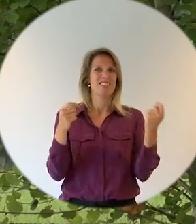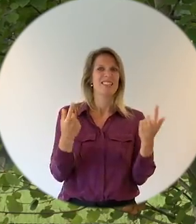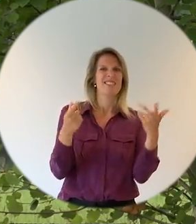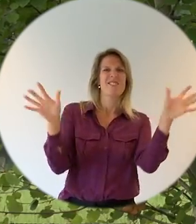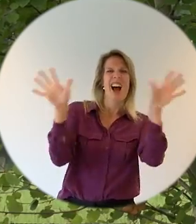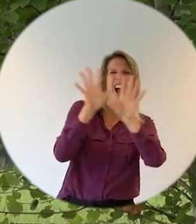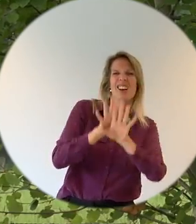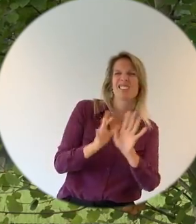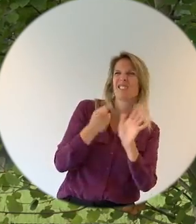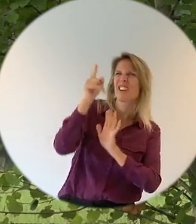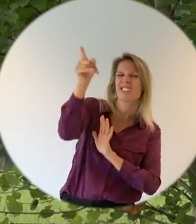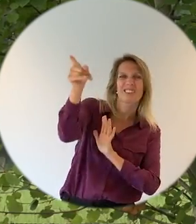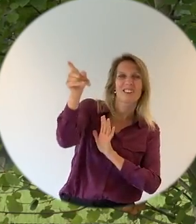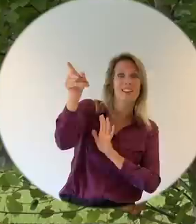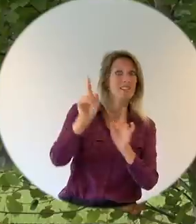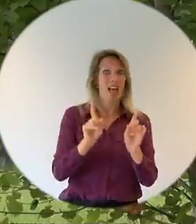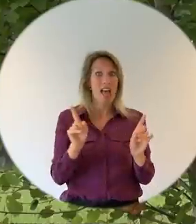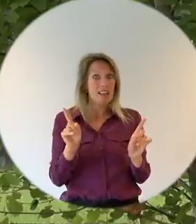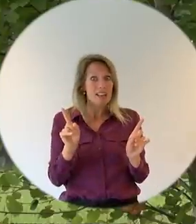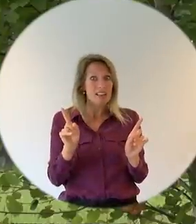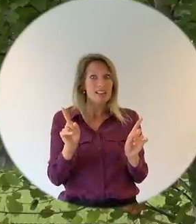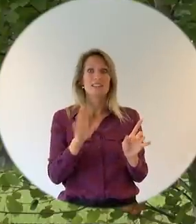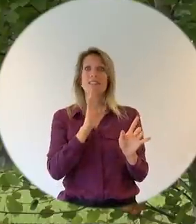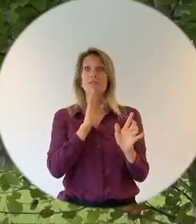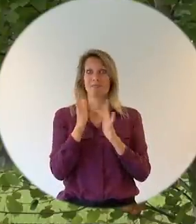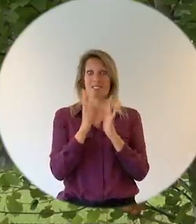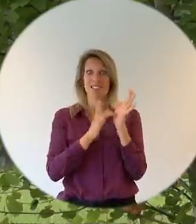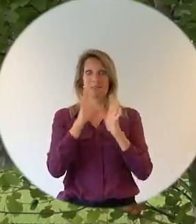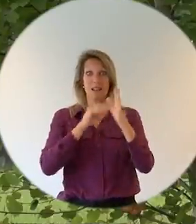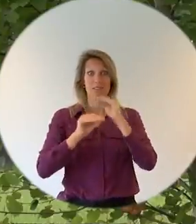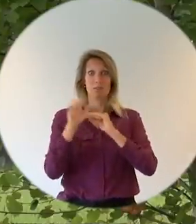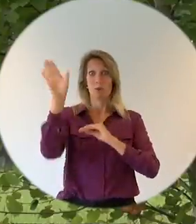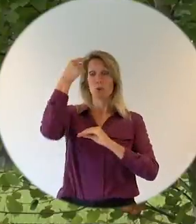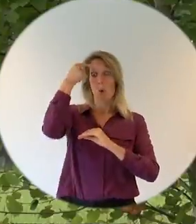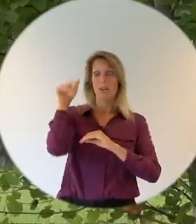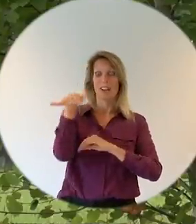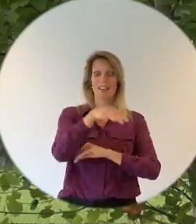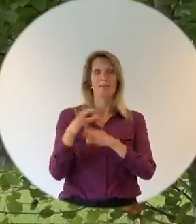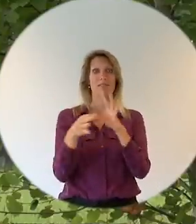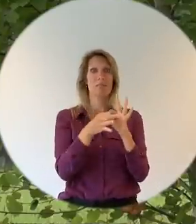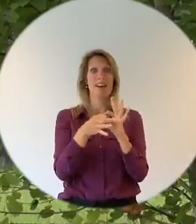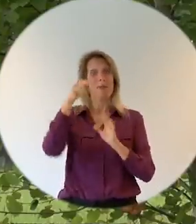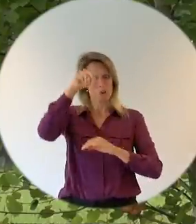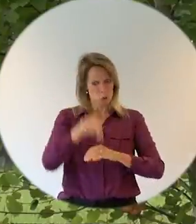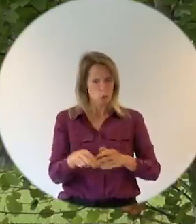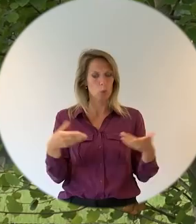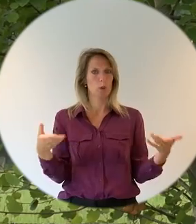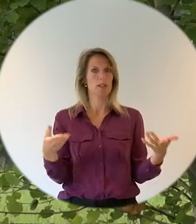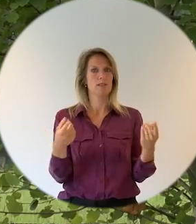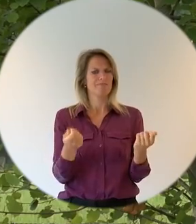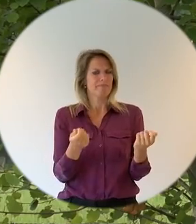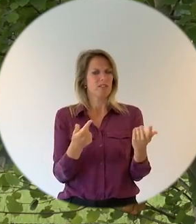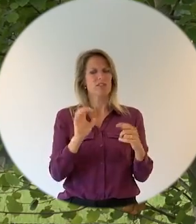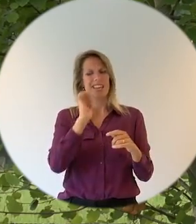verte. Wanneer Jezus spreekt over het Koninkrijk van God, is dit iets van hier en nu. Iets wat we iedere dag